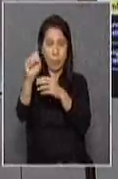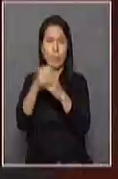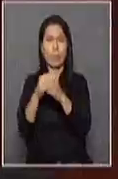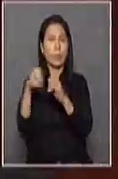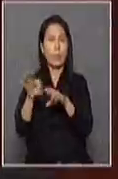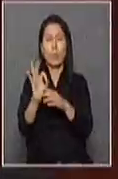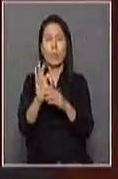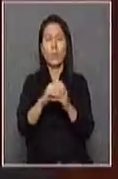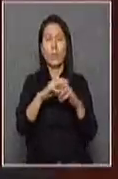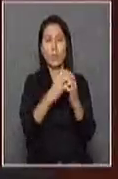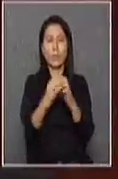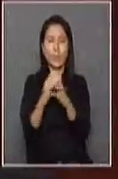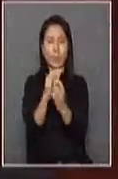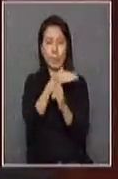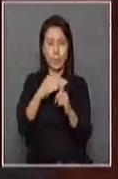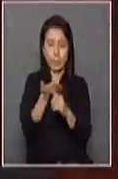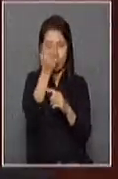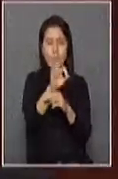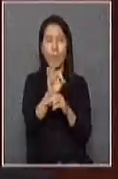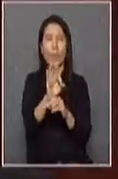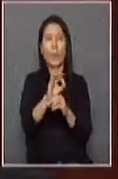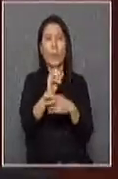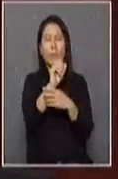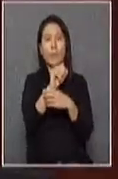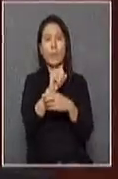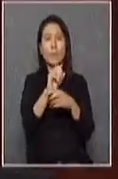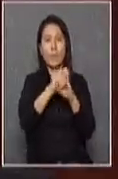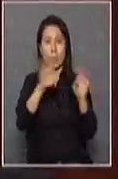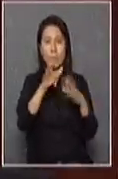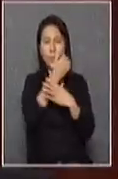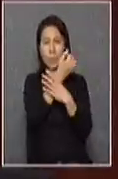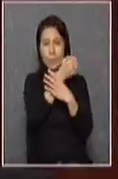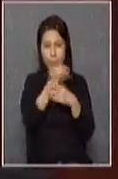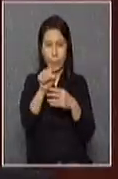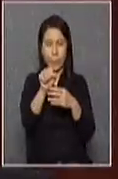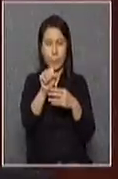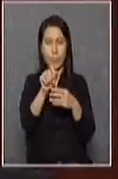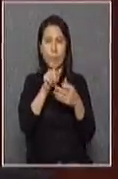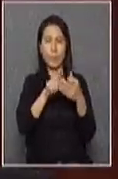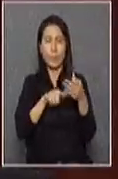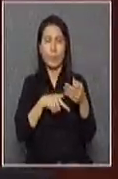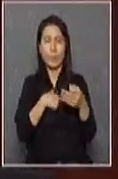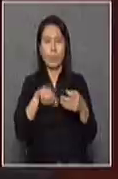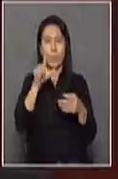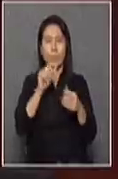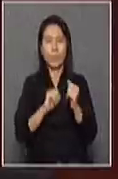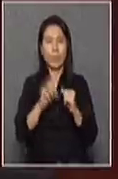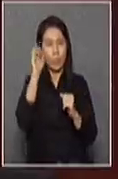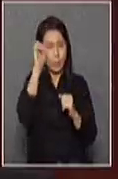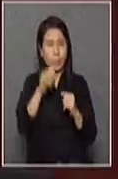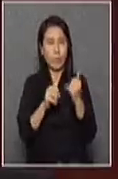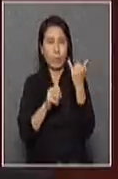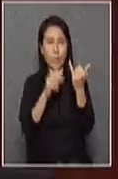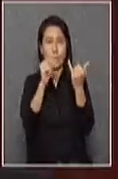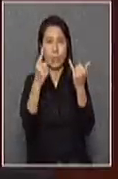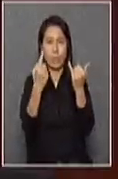權。議題未獲得兩部分在席委員分別以過半數贊成，我宣布修正案被否決。梁國雄議員，請你動議第